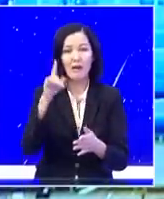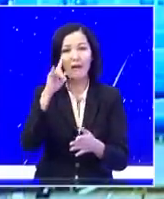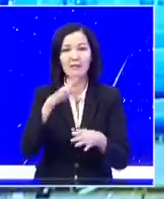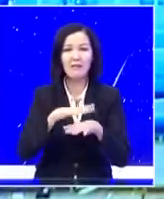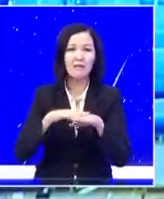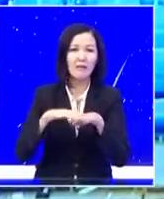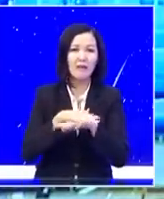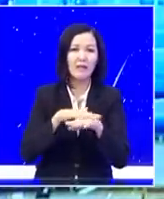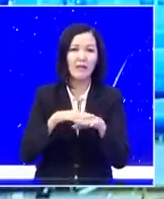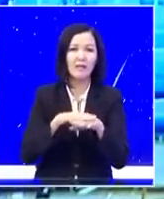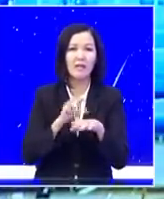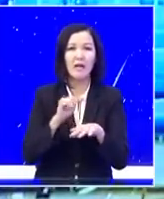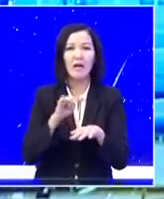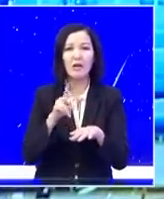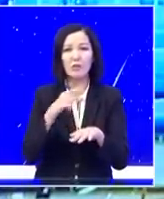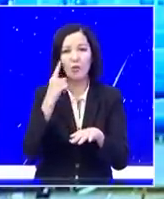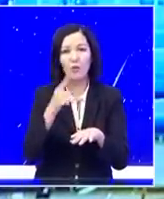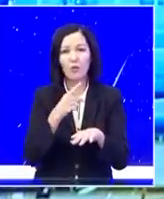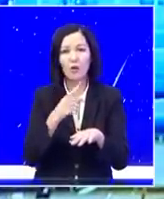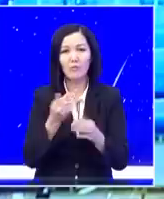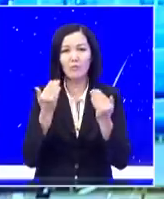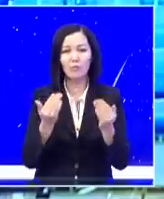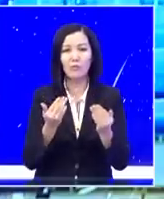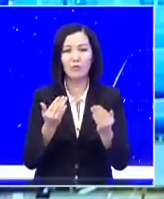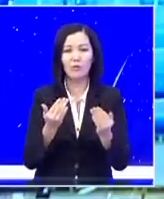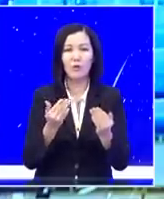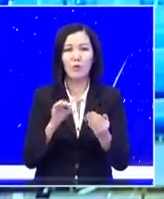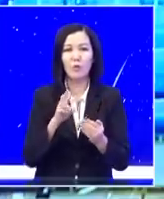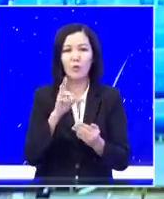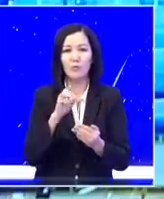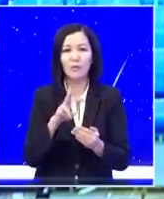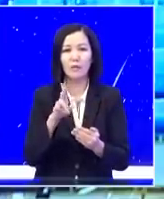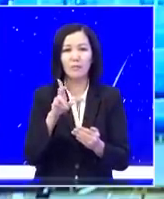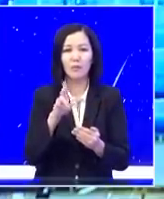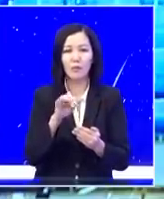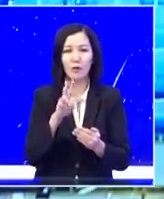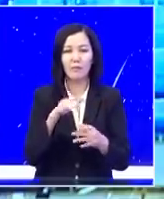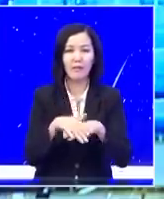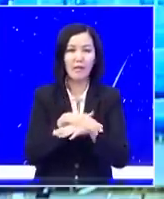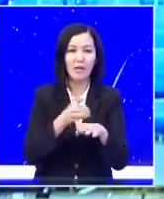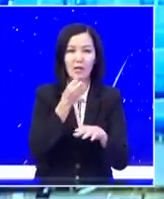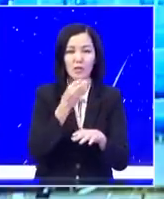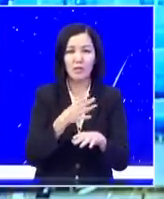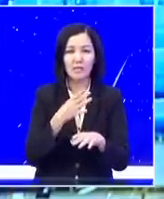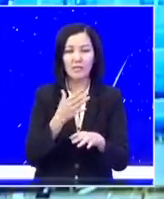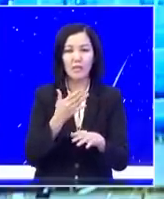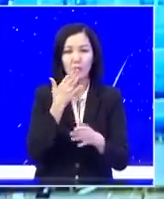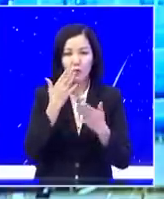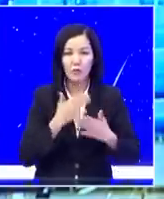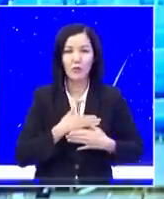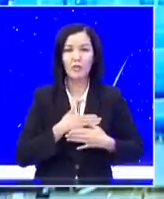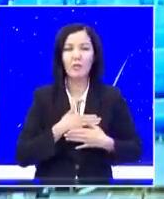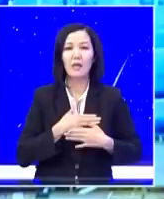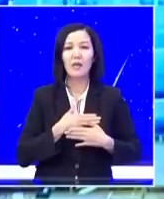аңыратқан айтуғыңай болмай тұр бұл өлімді. Бейсен Құранбекті халық жақсы көрет, талантына бас